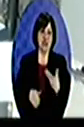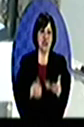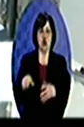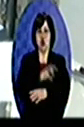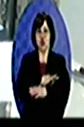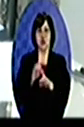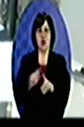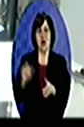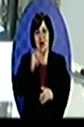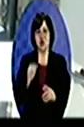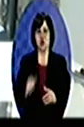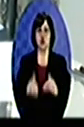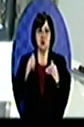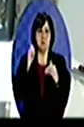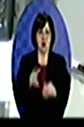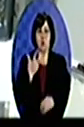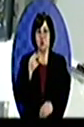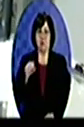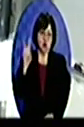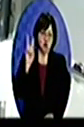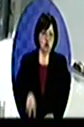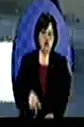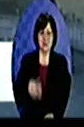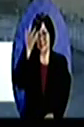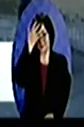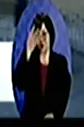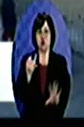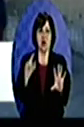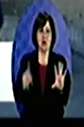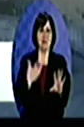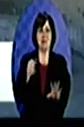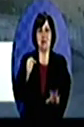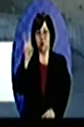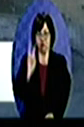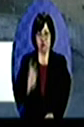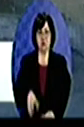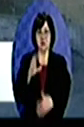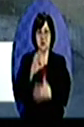хүрээнд Азийн хөгжлийн банк 30 сая доллар, за засгийн газар 7.5 сая ам